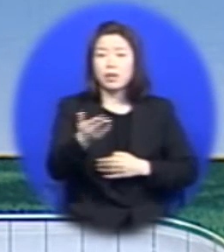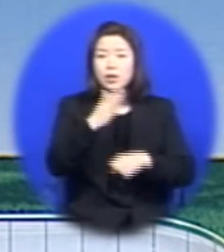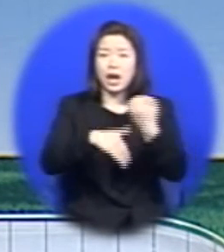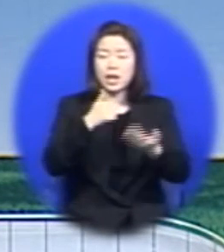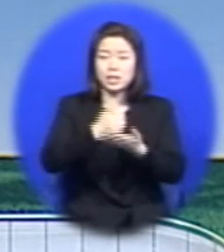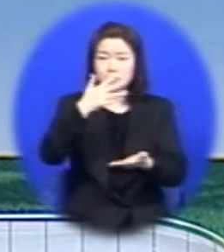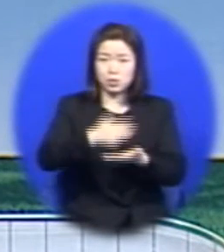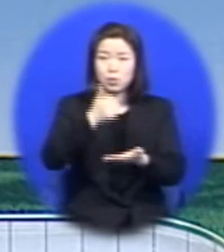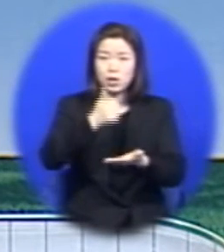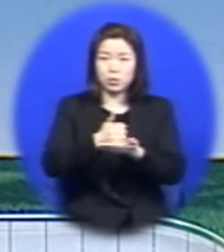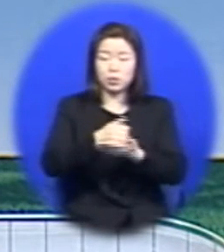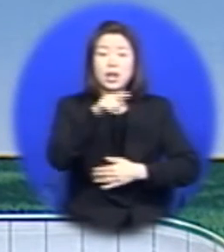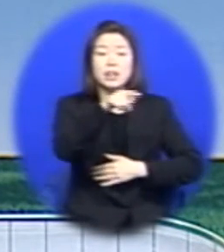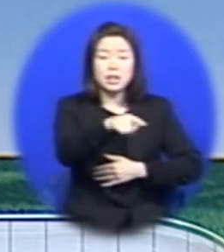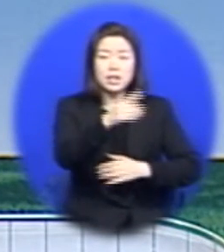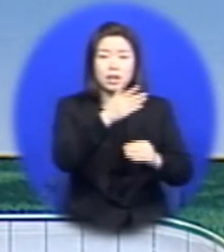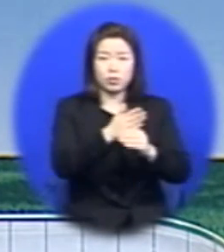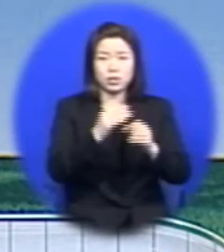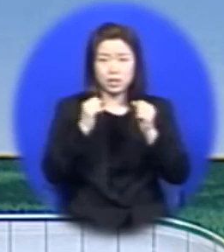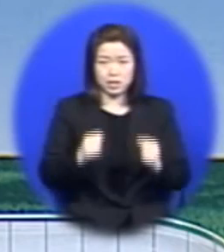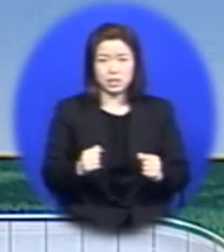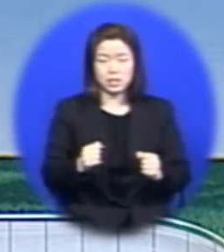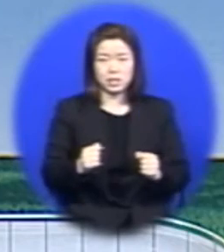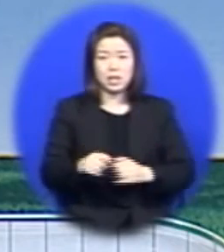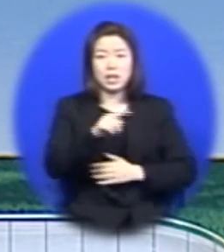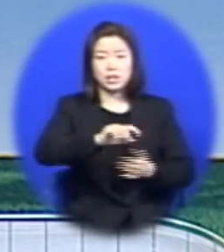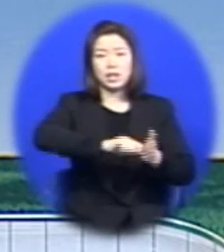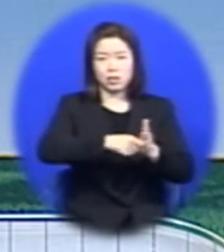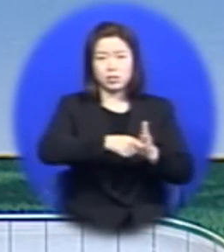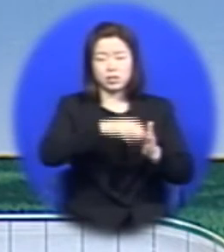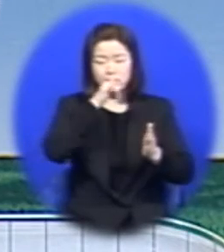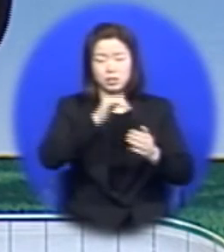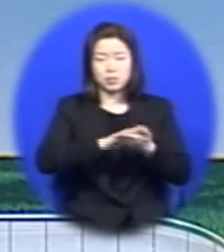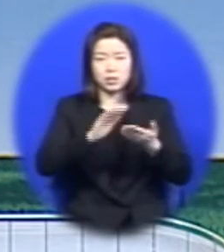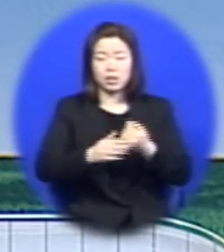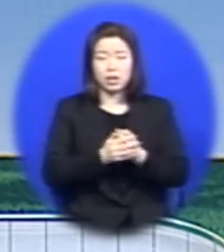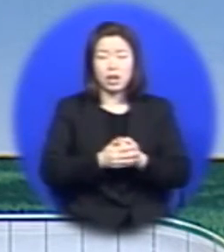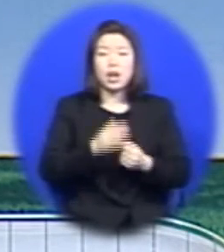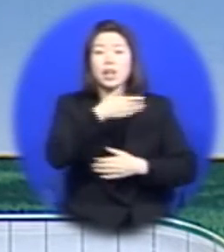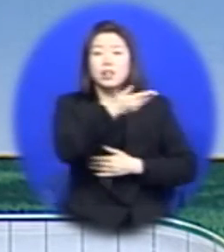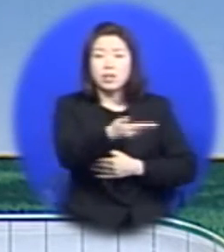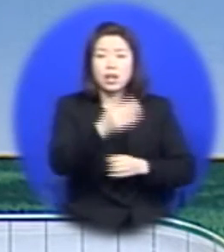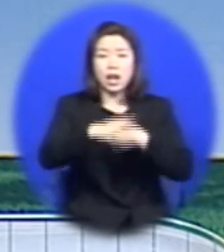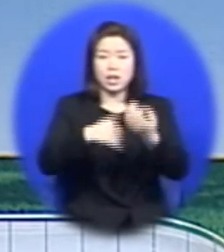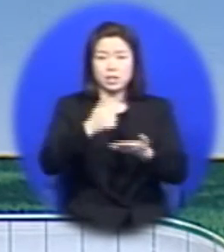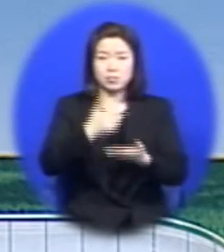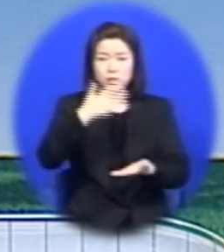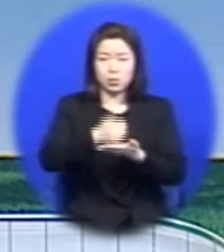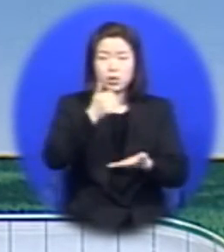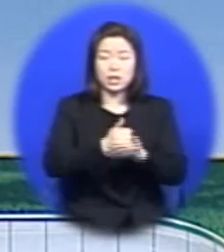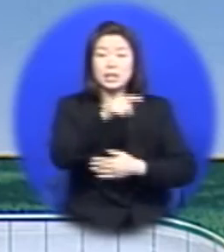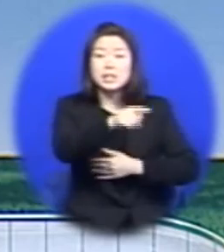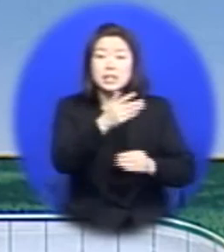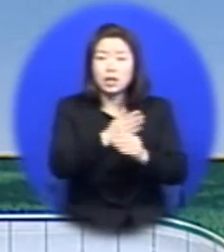여호와가 너희 가운데 계시니. 그게 열쇠예요. 너희 하나님 여호와가 너희 가운데 계시니.